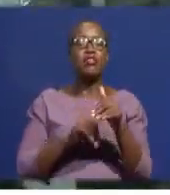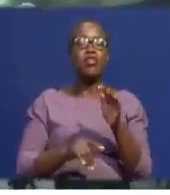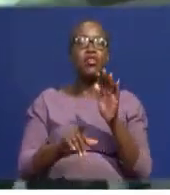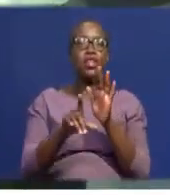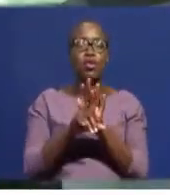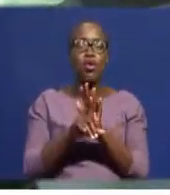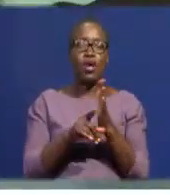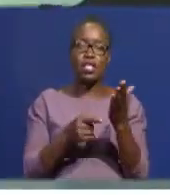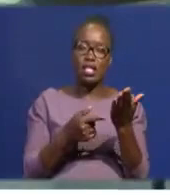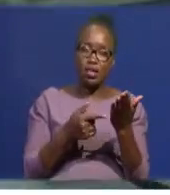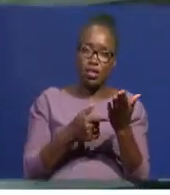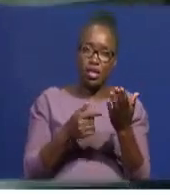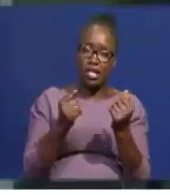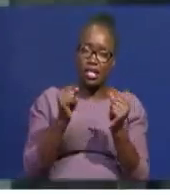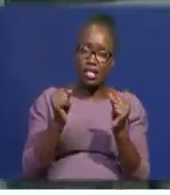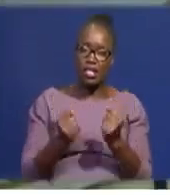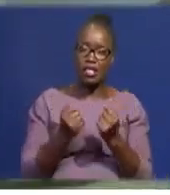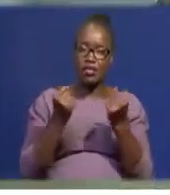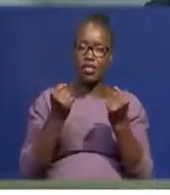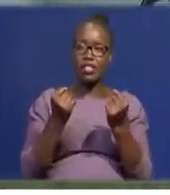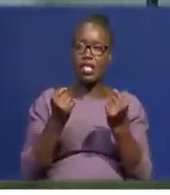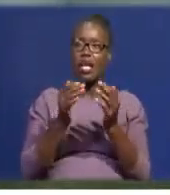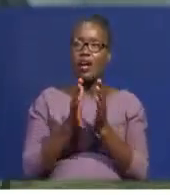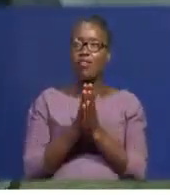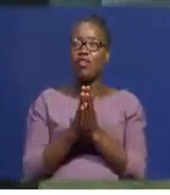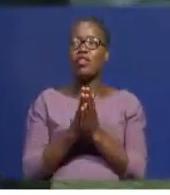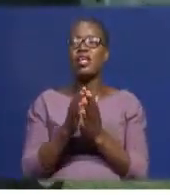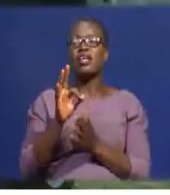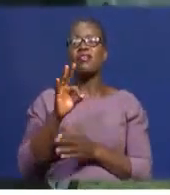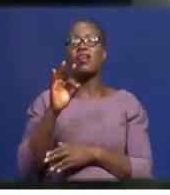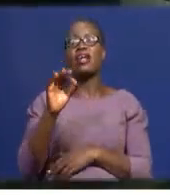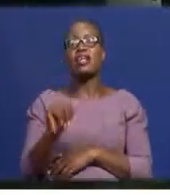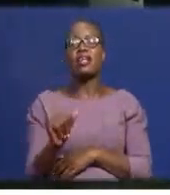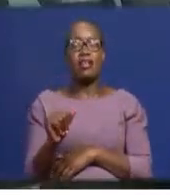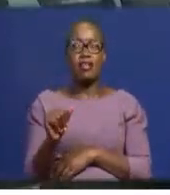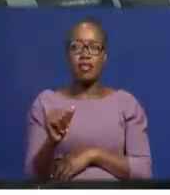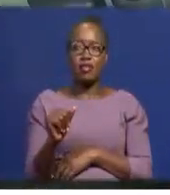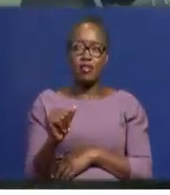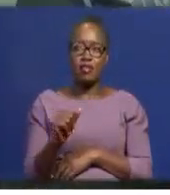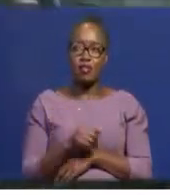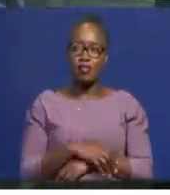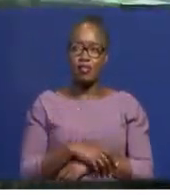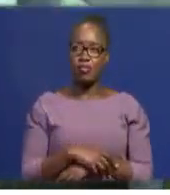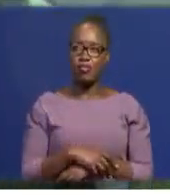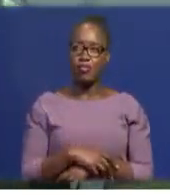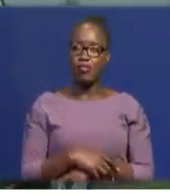za kiufundi na za usalama za shirikisho la magari duniani, yani FIA.